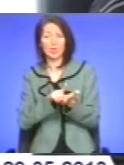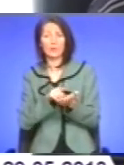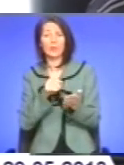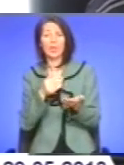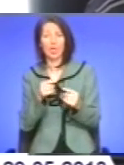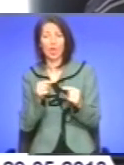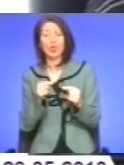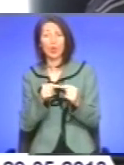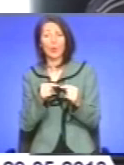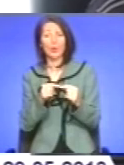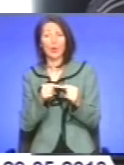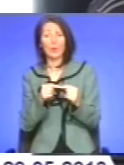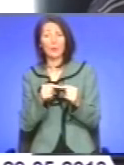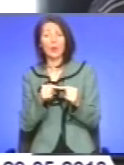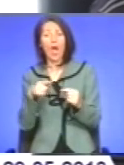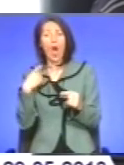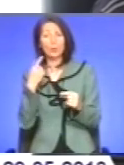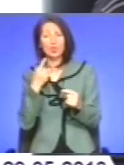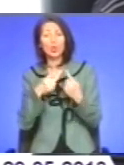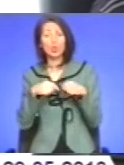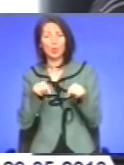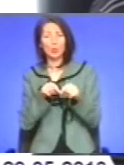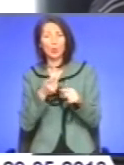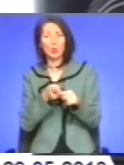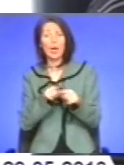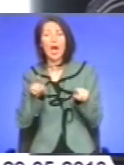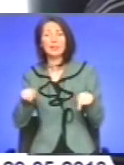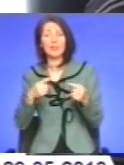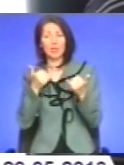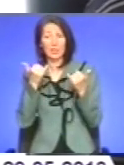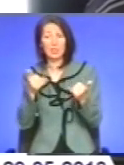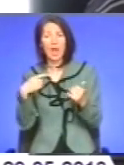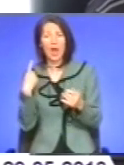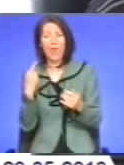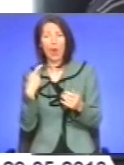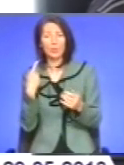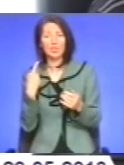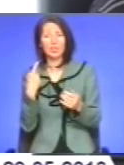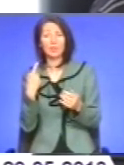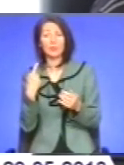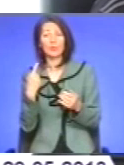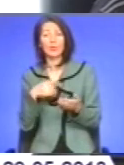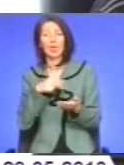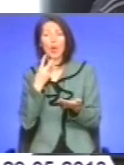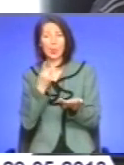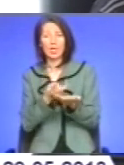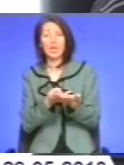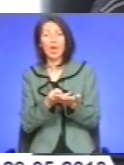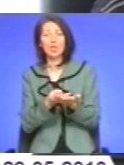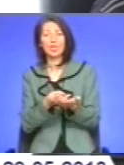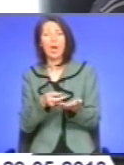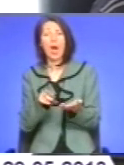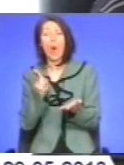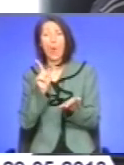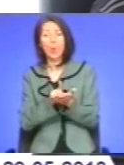на обласну структуру, яка створена зараз в області, покладаються функції